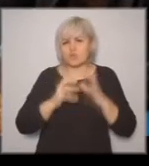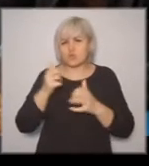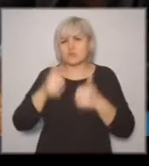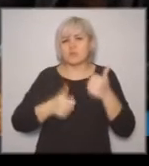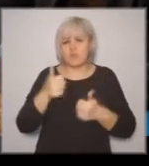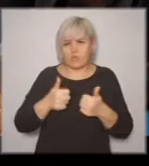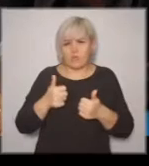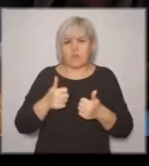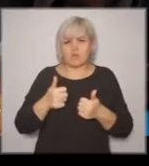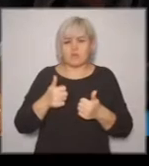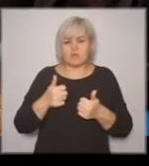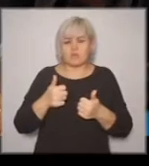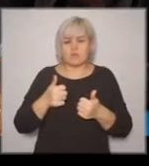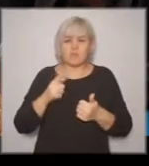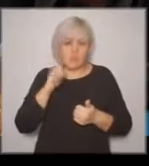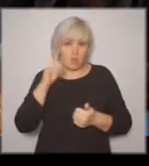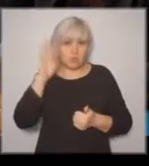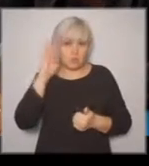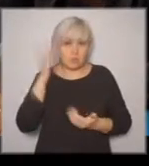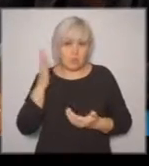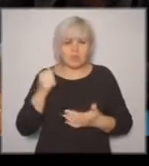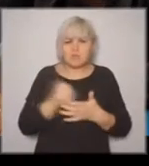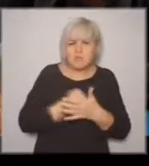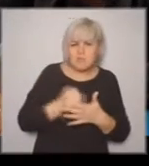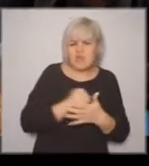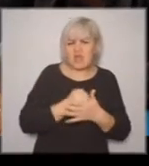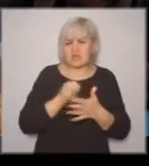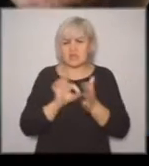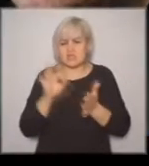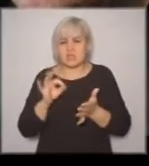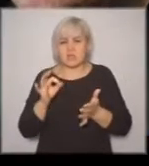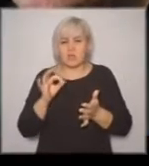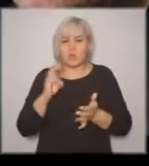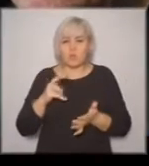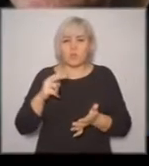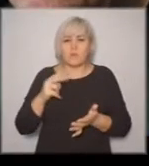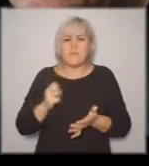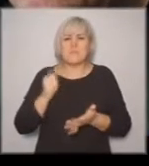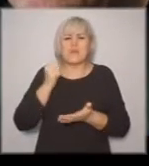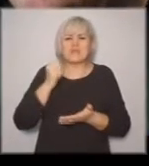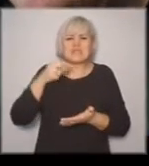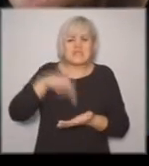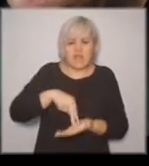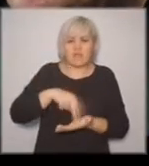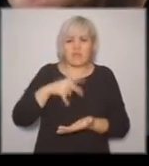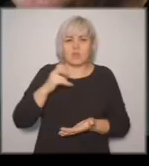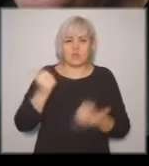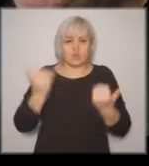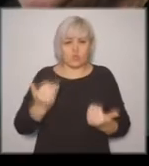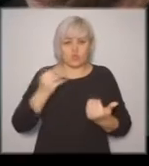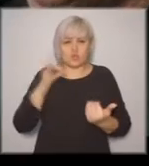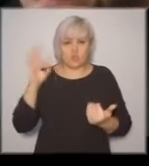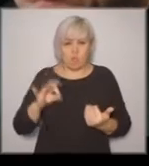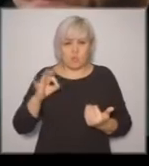России, участвует в международных соревнованиях, призер международных соревнований. То есть